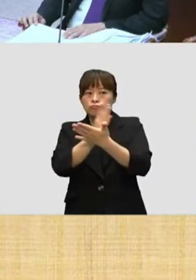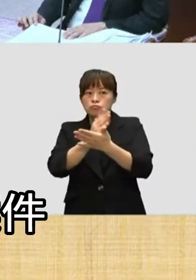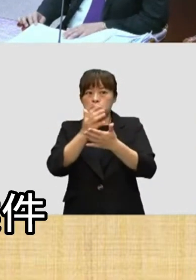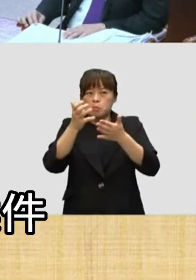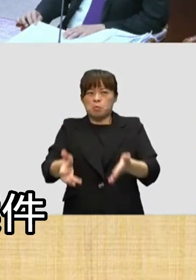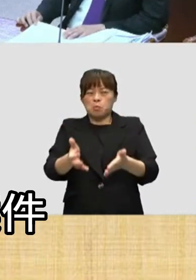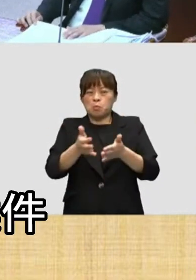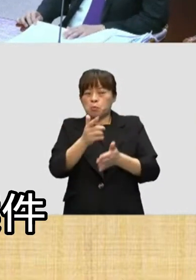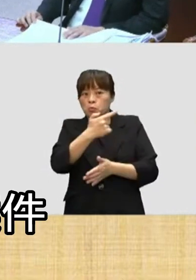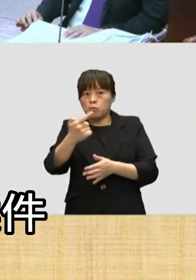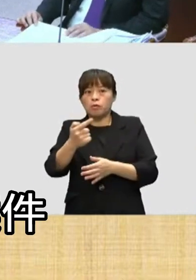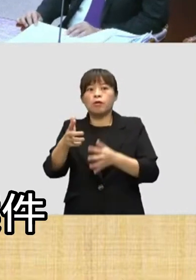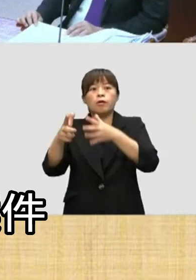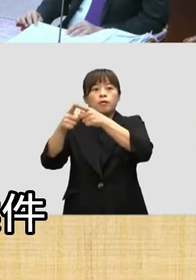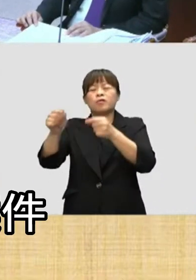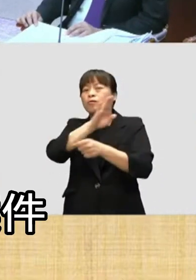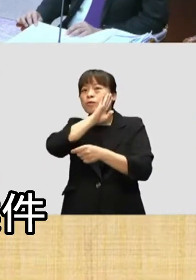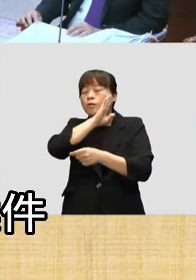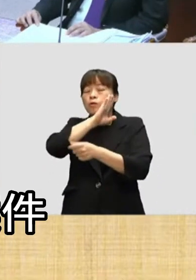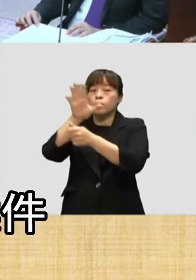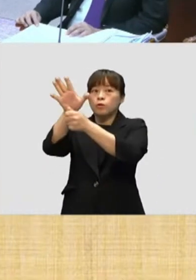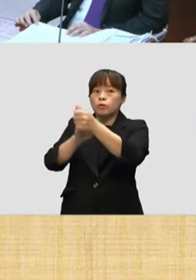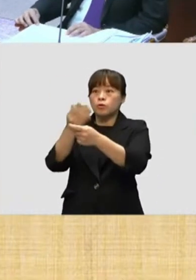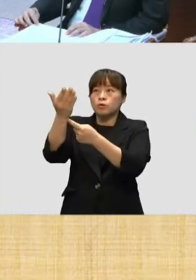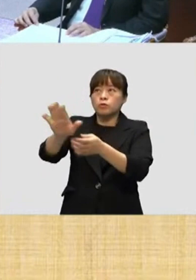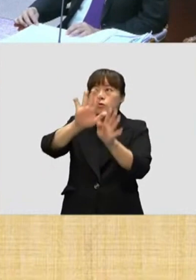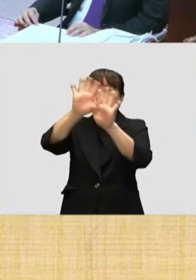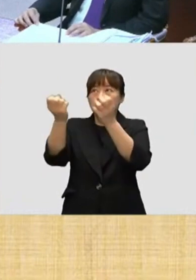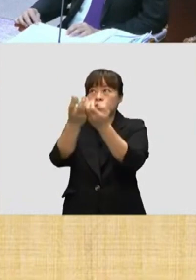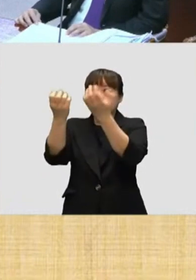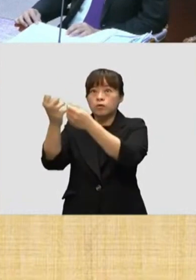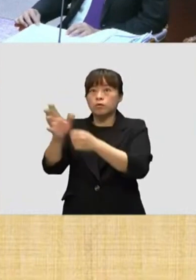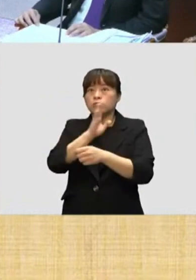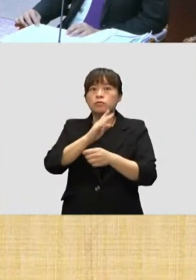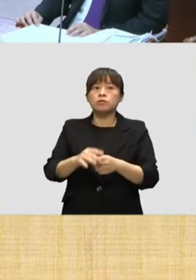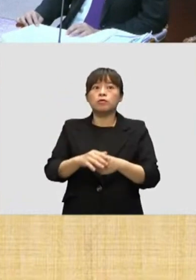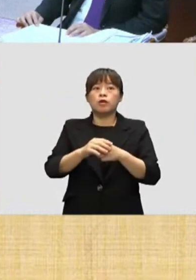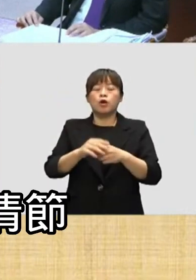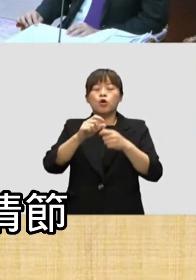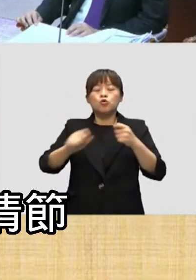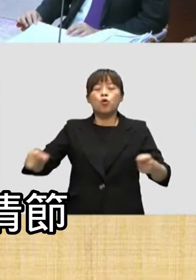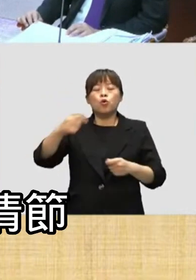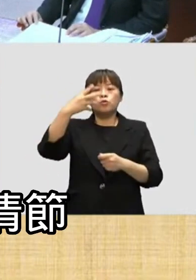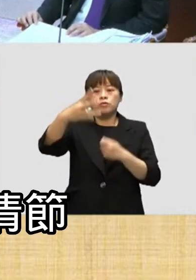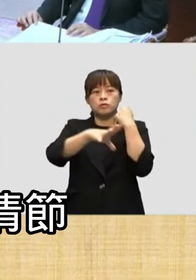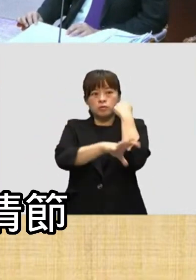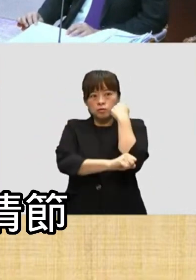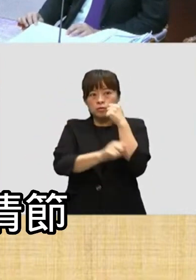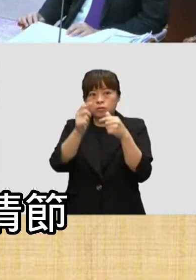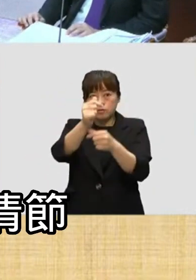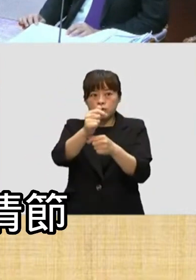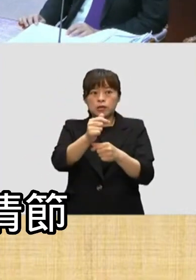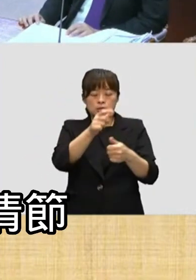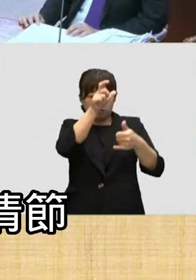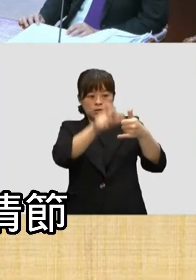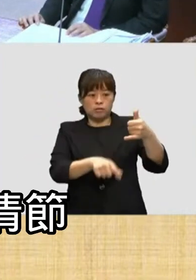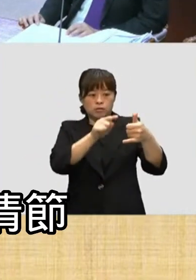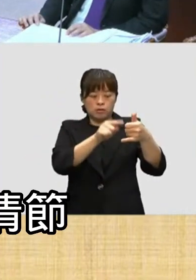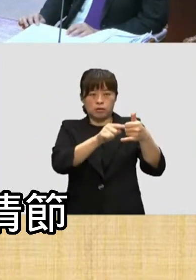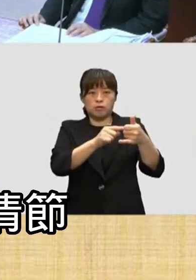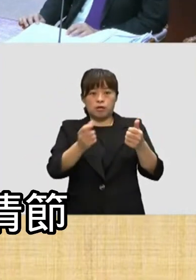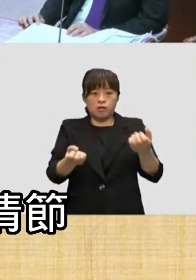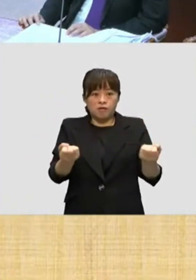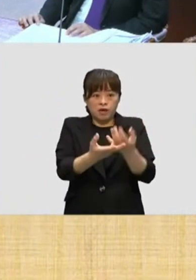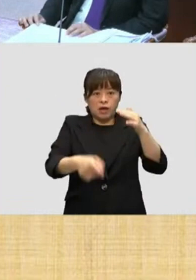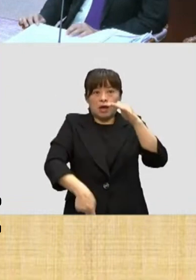重，参照日本最高法院的死刑案件所建立的永山基准，是回归以被告具体个别犯罪